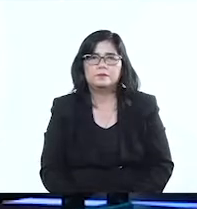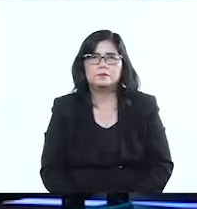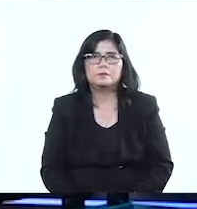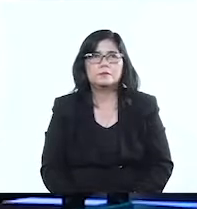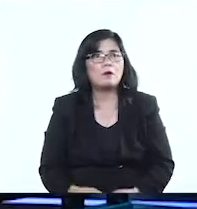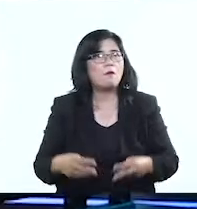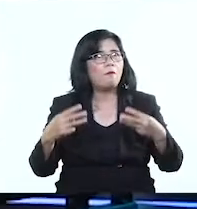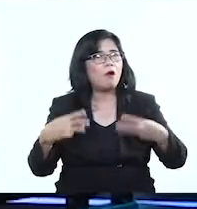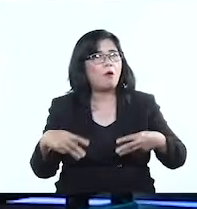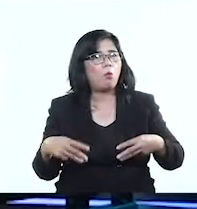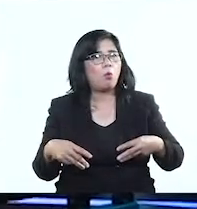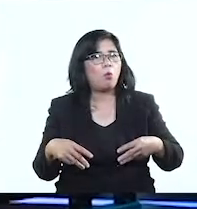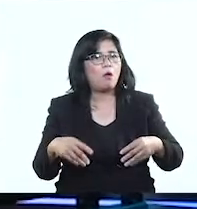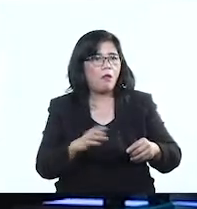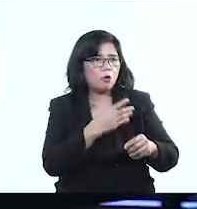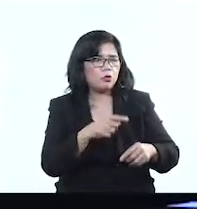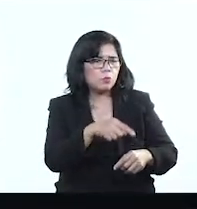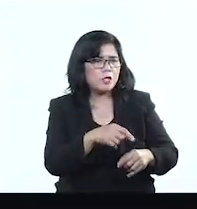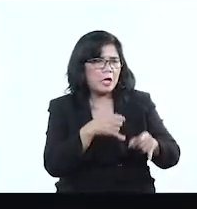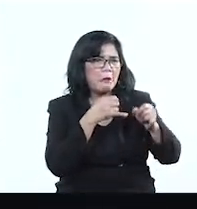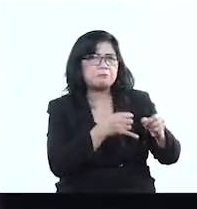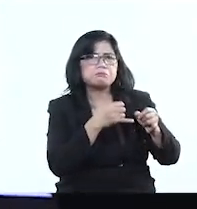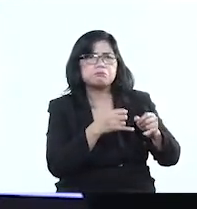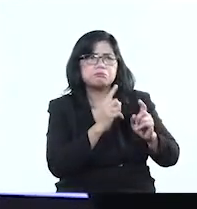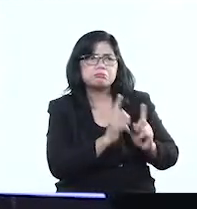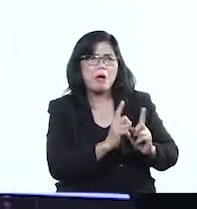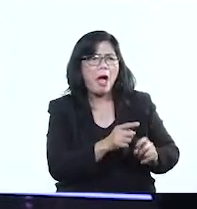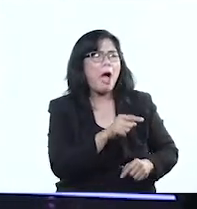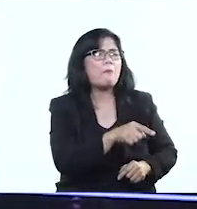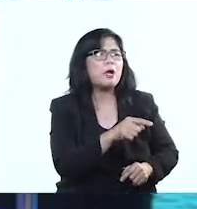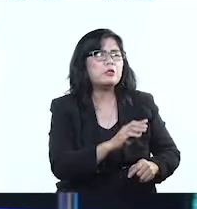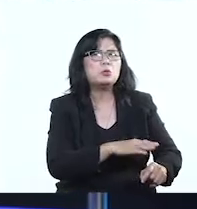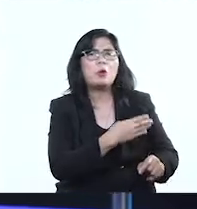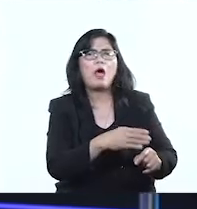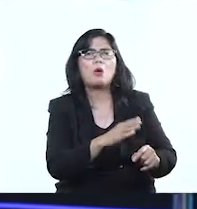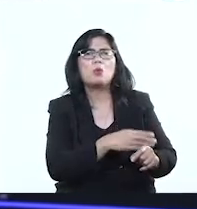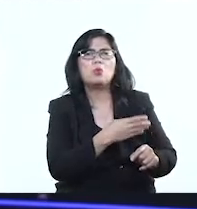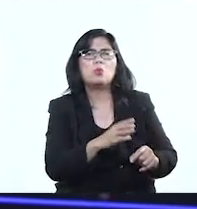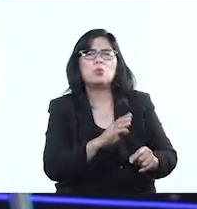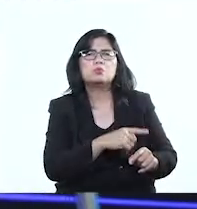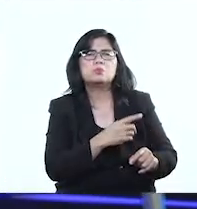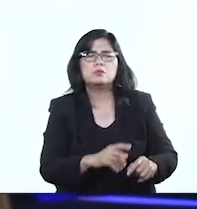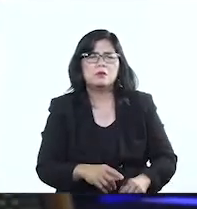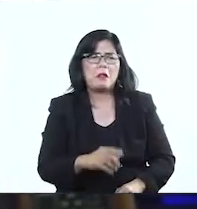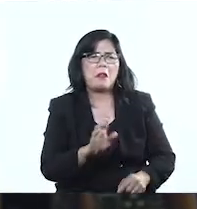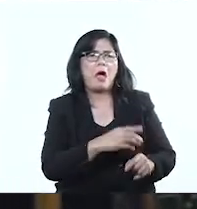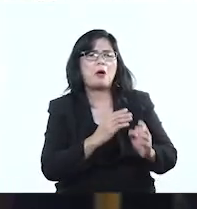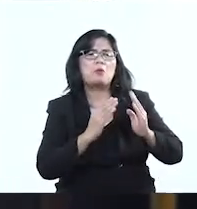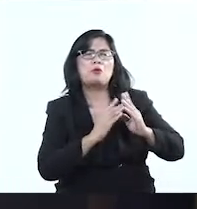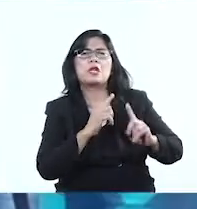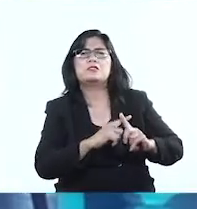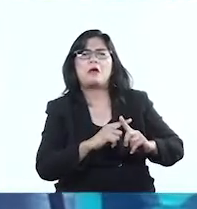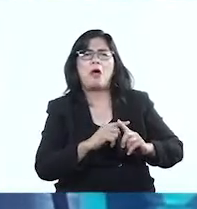banyak yang kritik Hai open cup Hai mosok lagu gereja